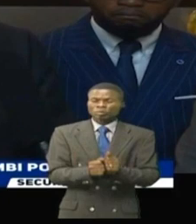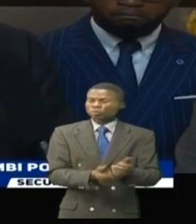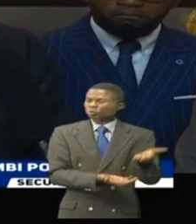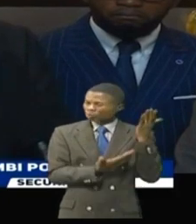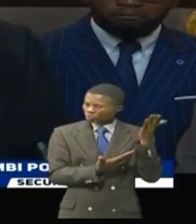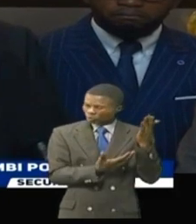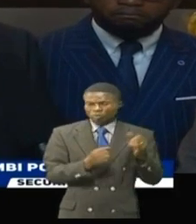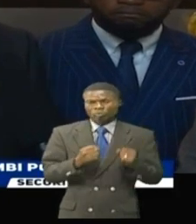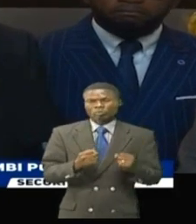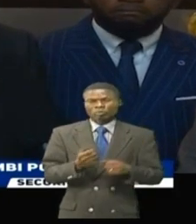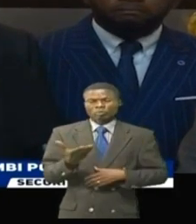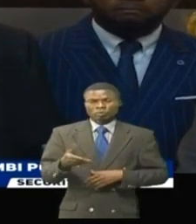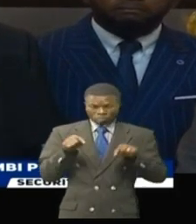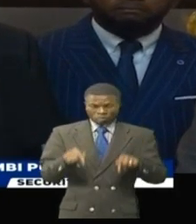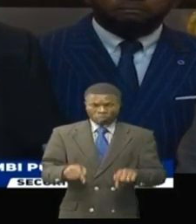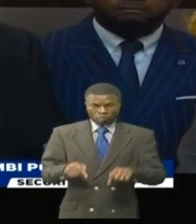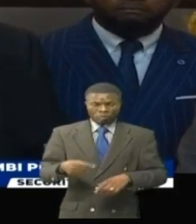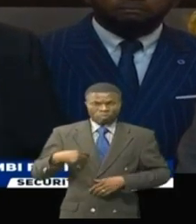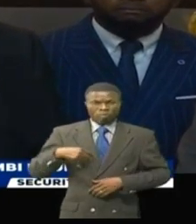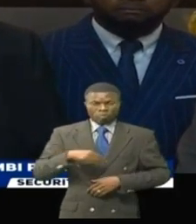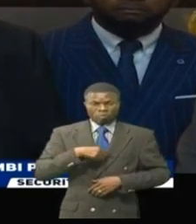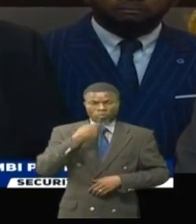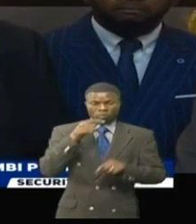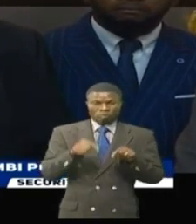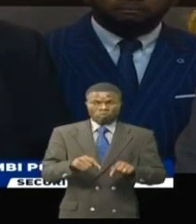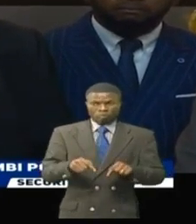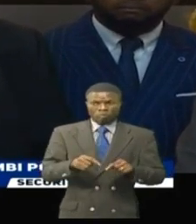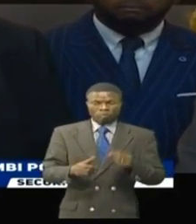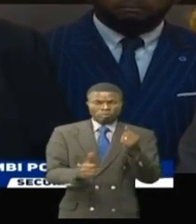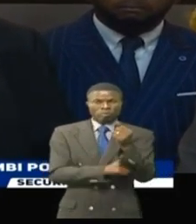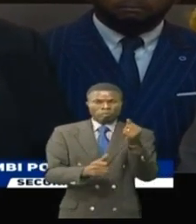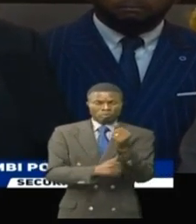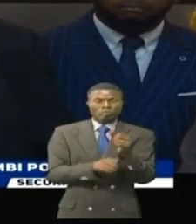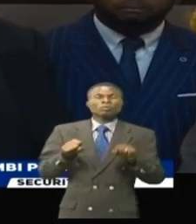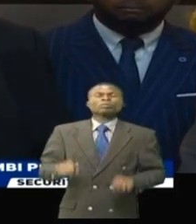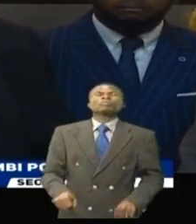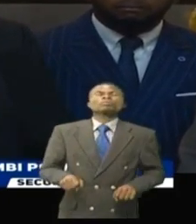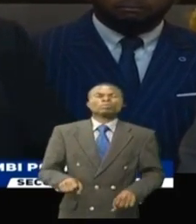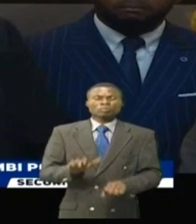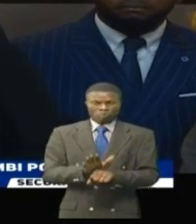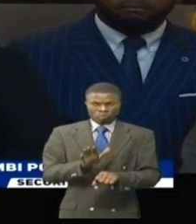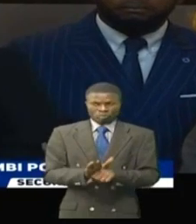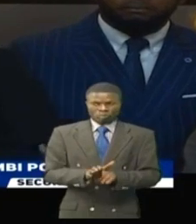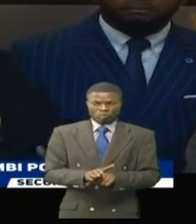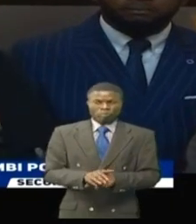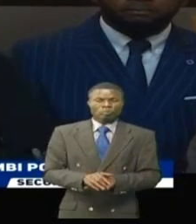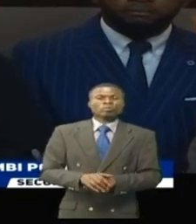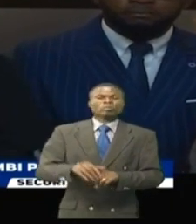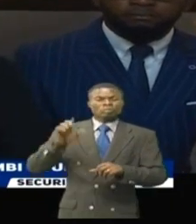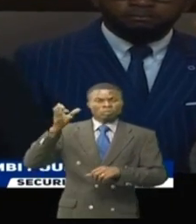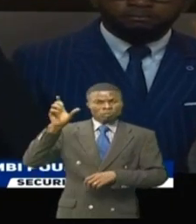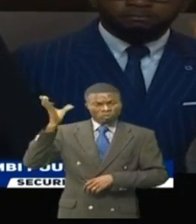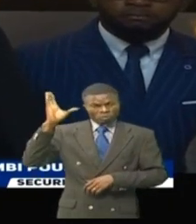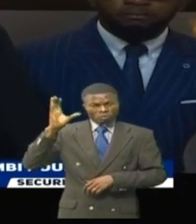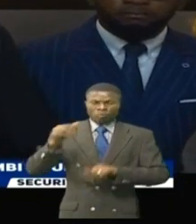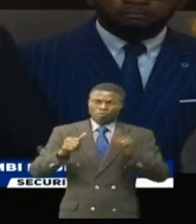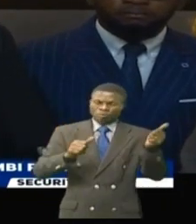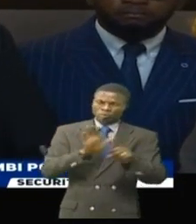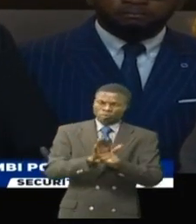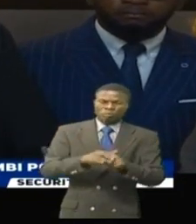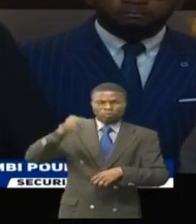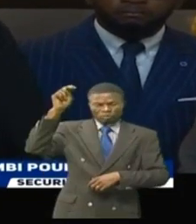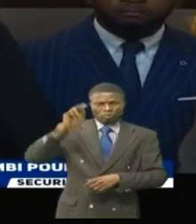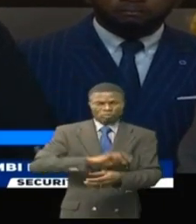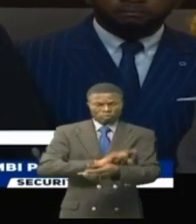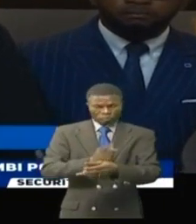éprouvées. Au moment où nous sommes en train de parler, les gens sont en train de mourir, que ce soit à Bounagana ou ailleurs. Comment